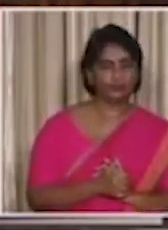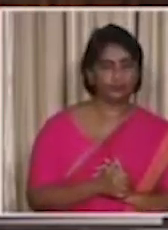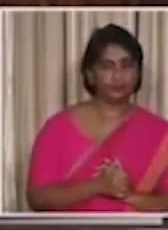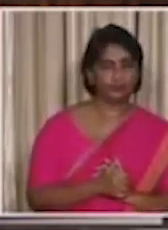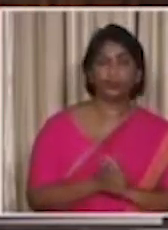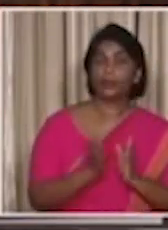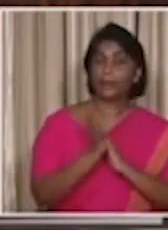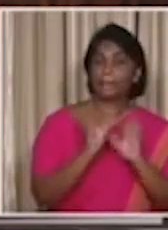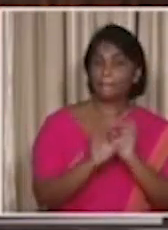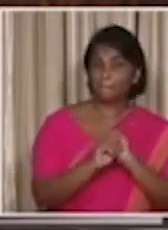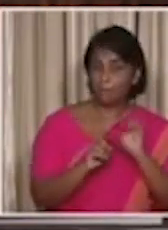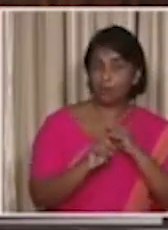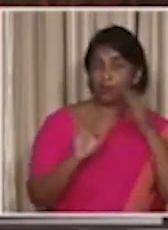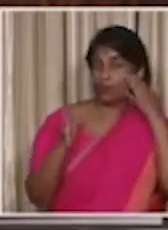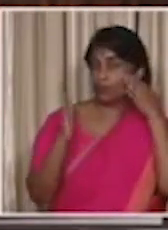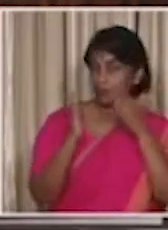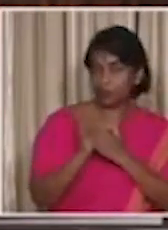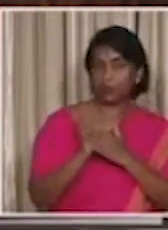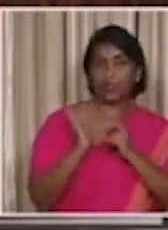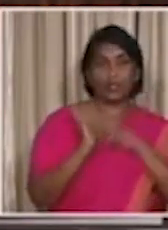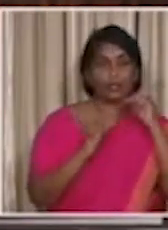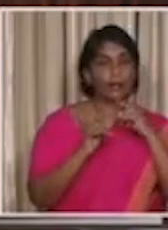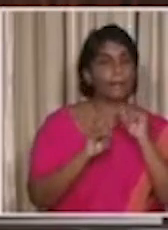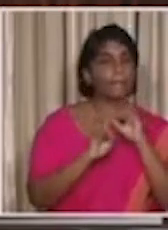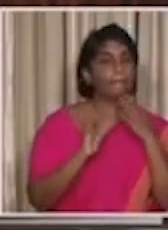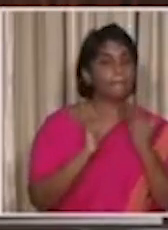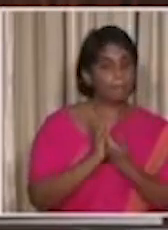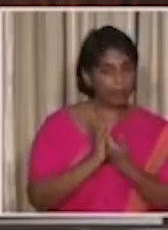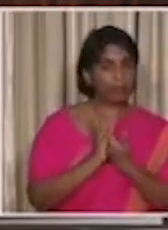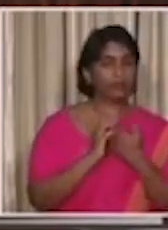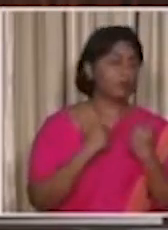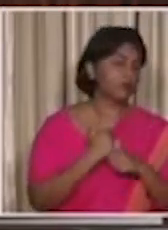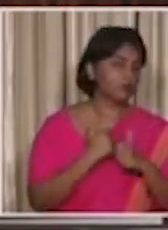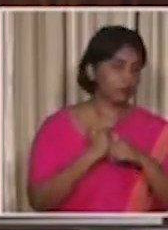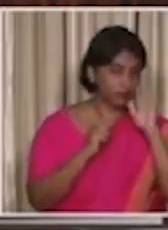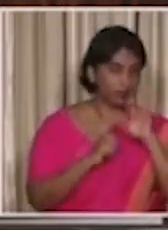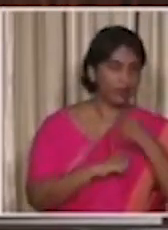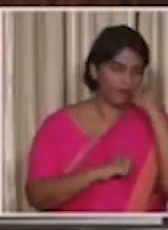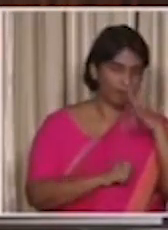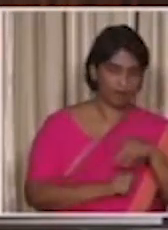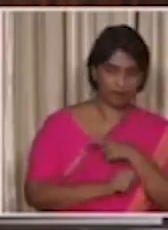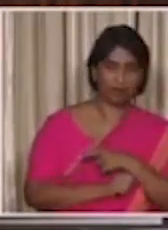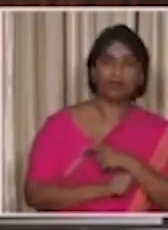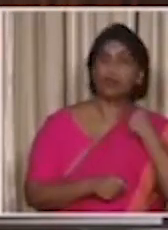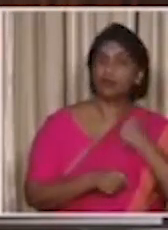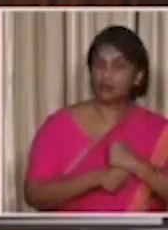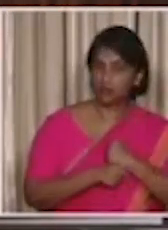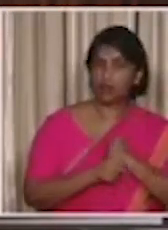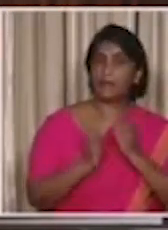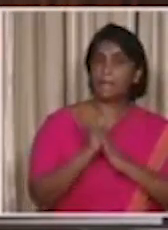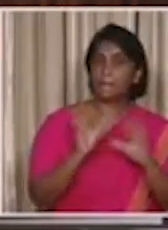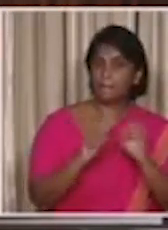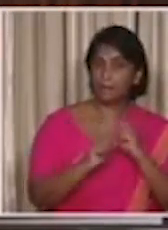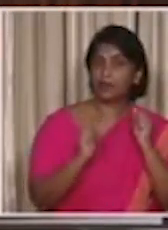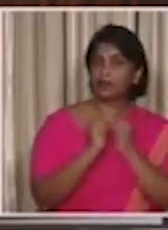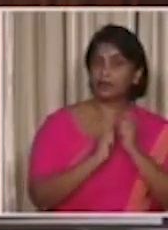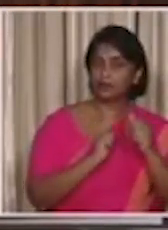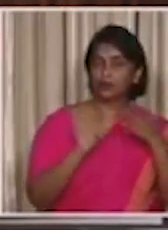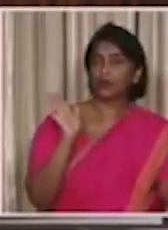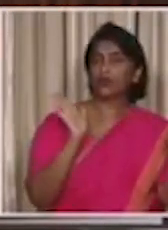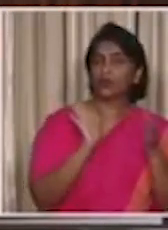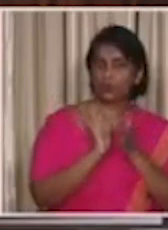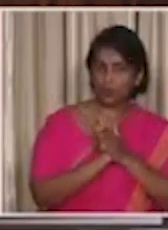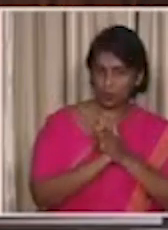ජනමාධ්‍ය සම්බන්ධයෙන්ද ජාතික ප්‍රතිපත්තියක් සකස් කළ යුත්තේ ඒ නිසයි. රජය හා මාධ්‍ය කර්මාන්තය එකට එකතු